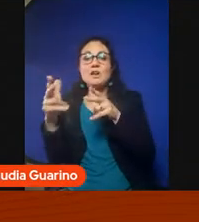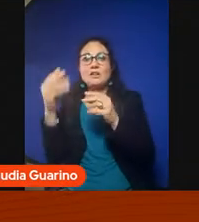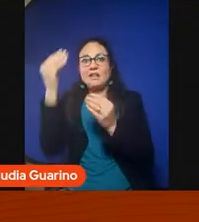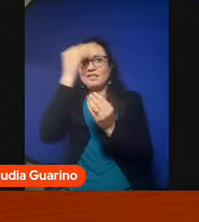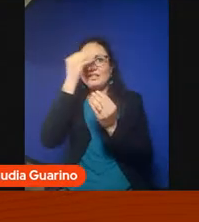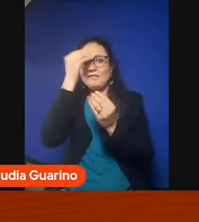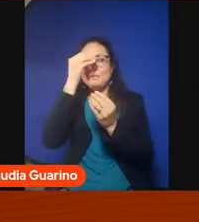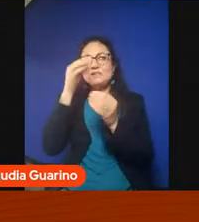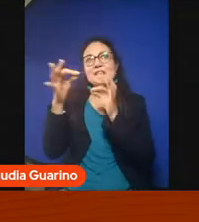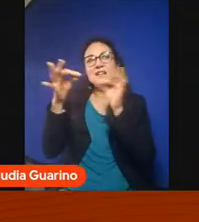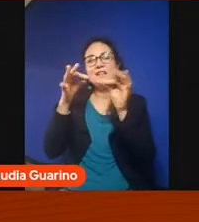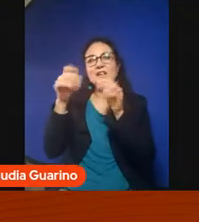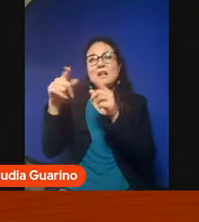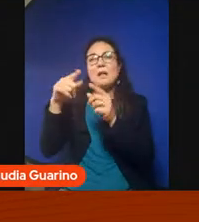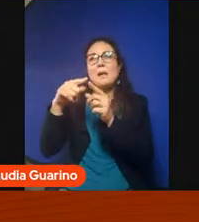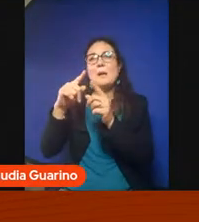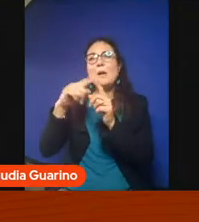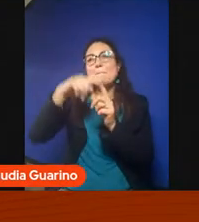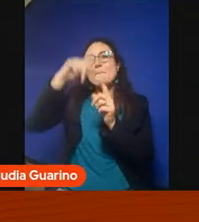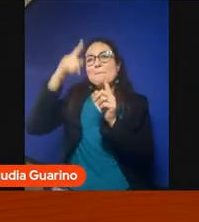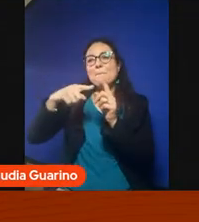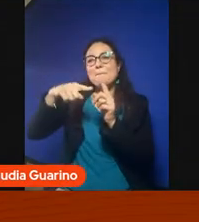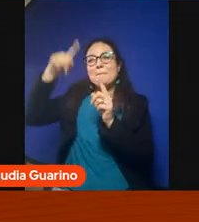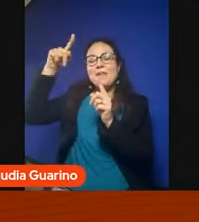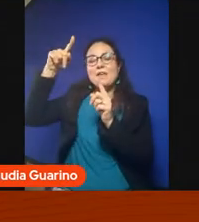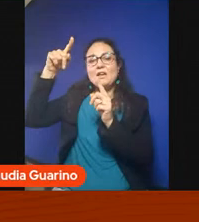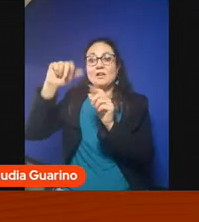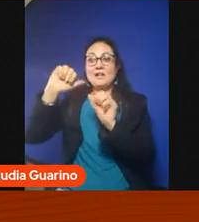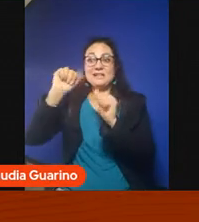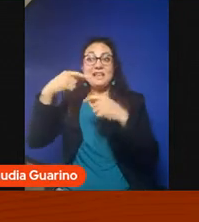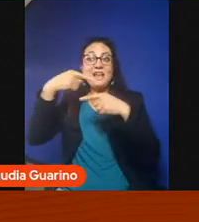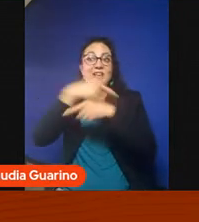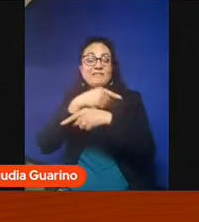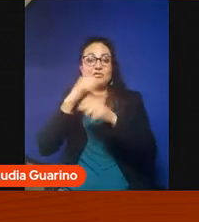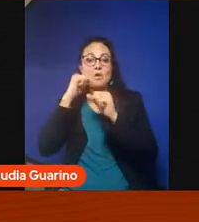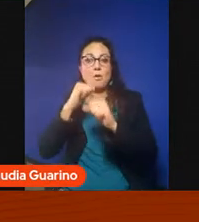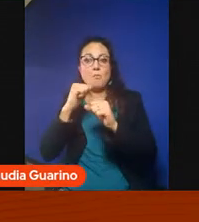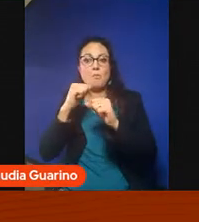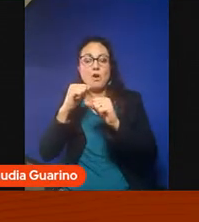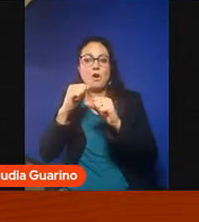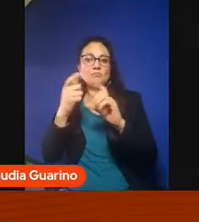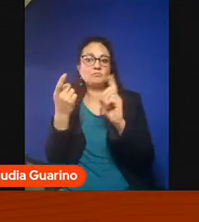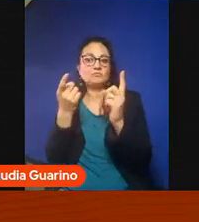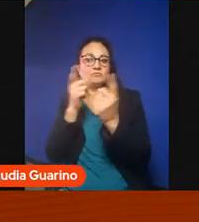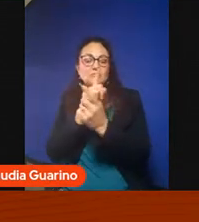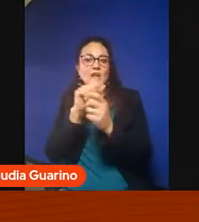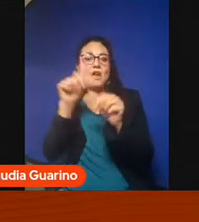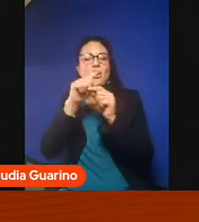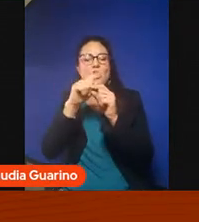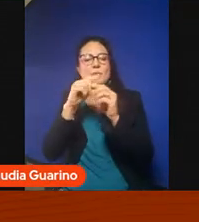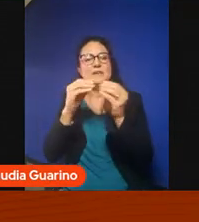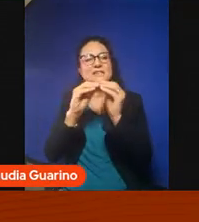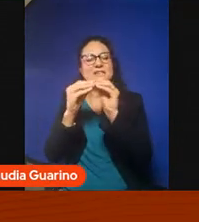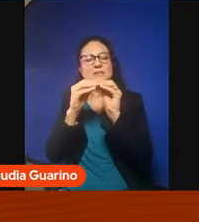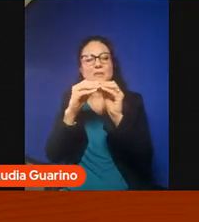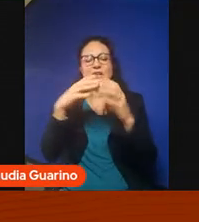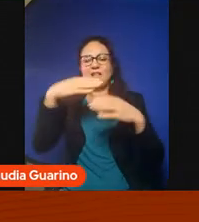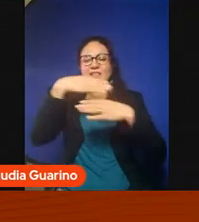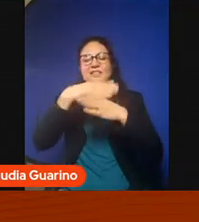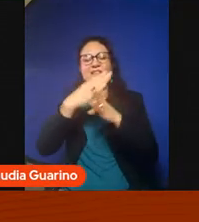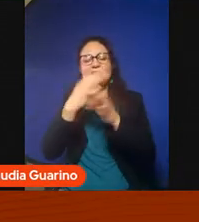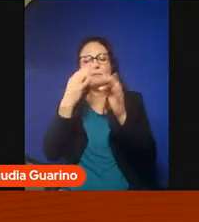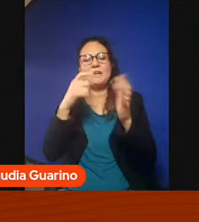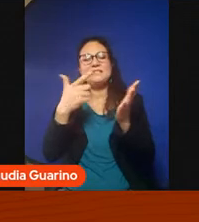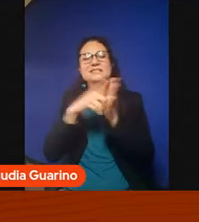Ma se si scagliona nella settimana, abbiamo il 20% di traffico, sto andando un tanto al chilo, come si suol dire,